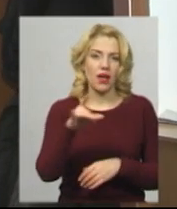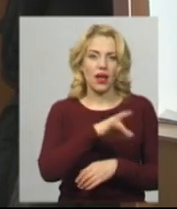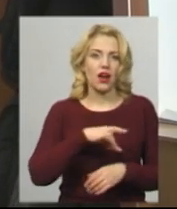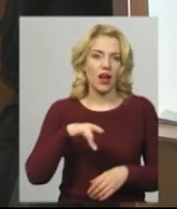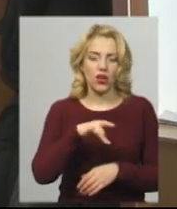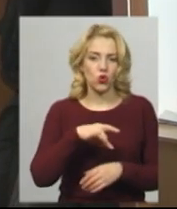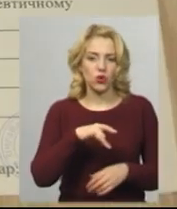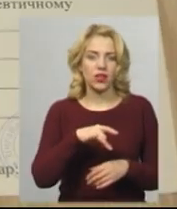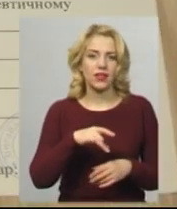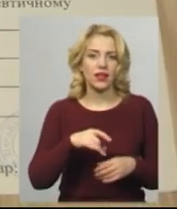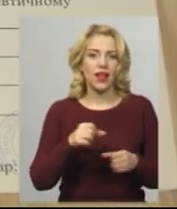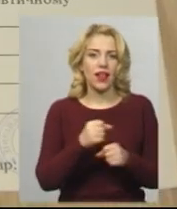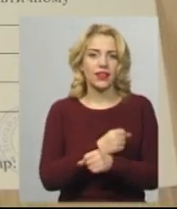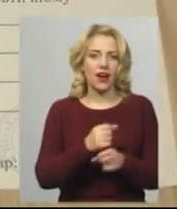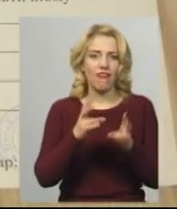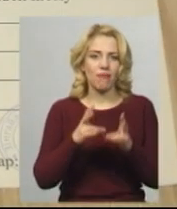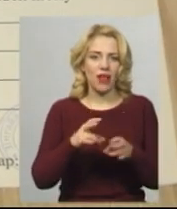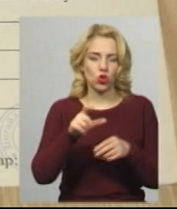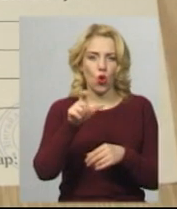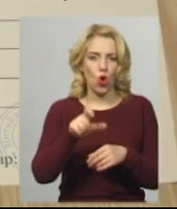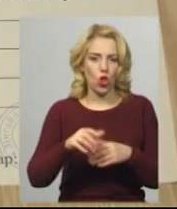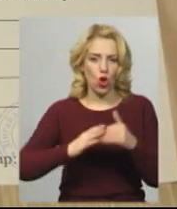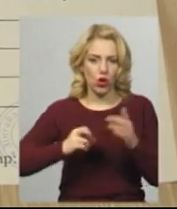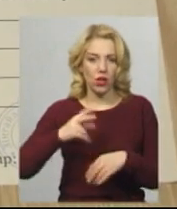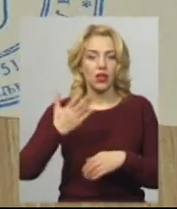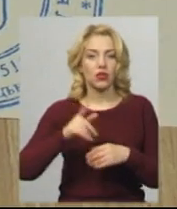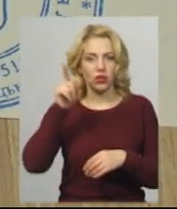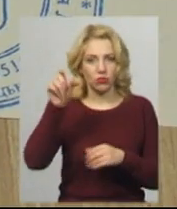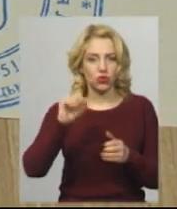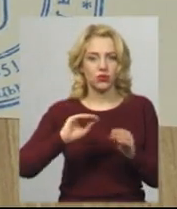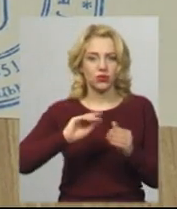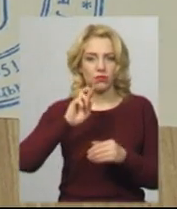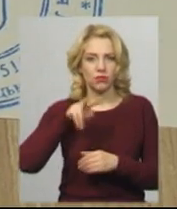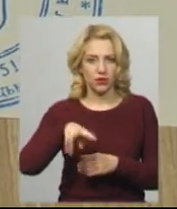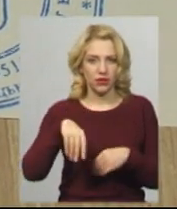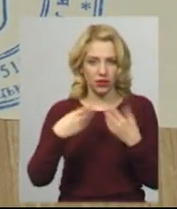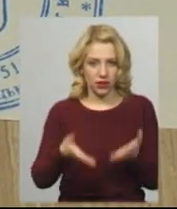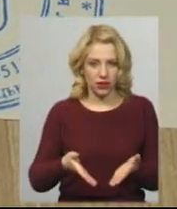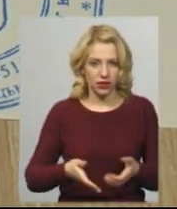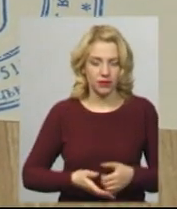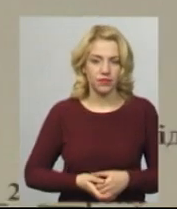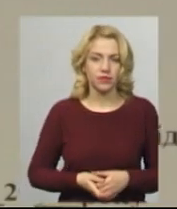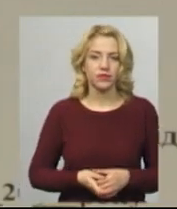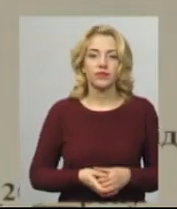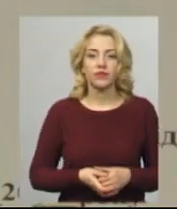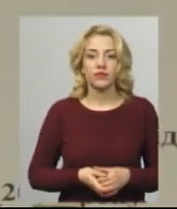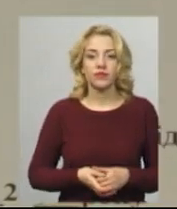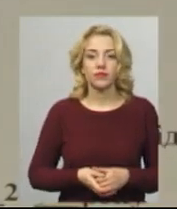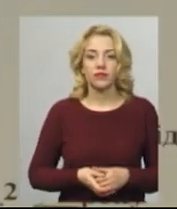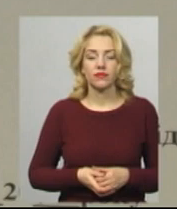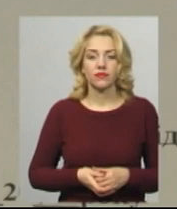районного травматолога. Травматолог, якщо там видають лікарняний лист, якщо такі критичні ситуації, ми направляємо